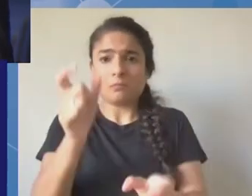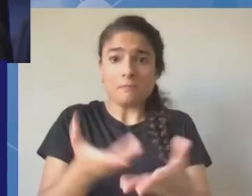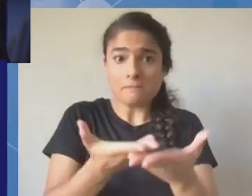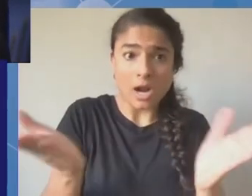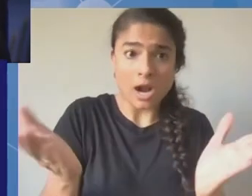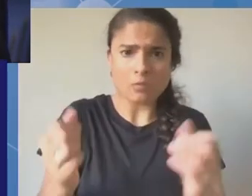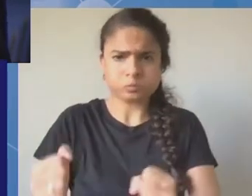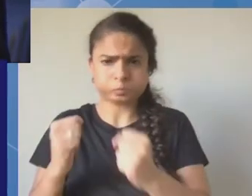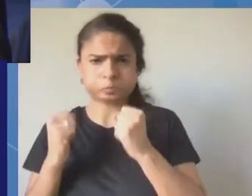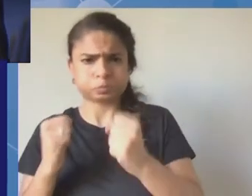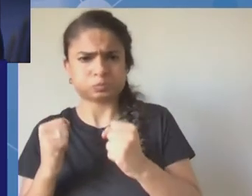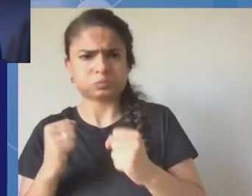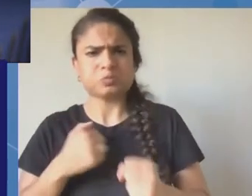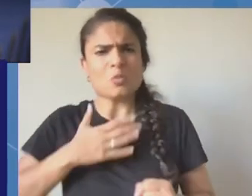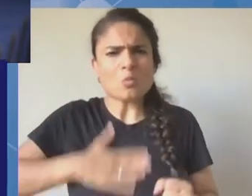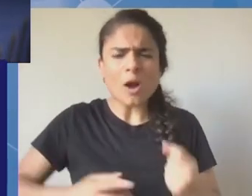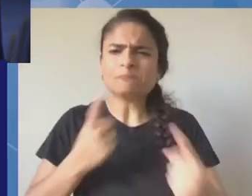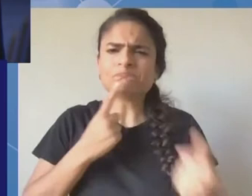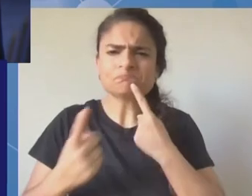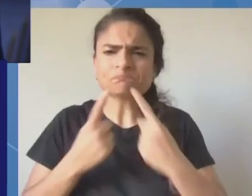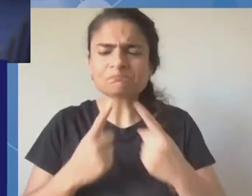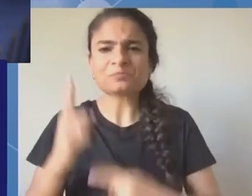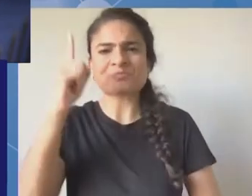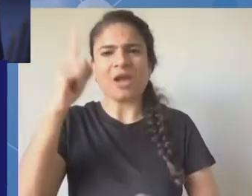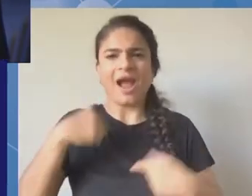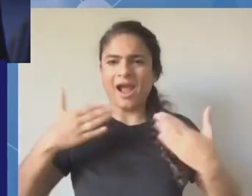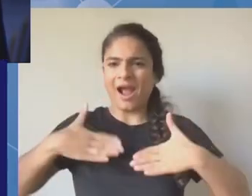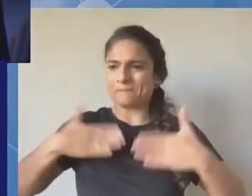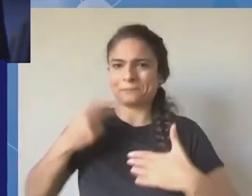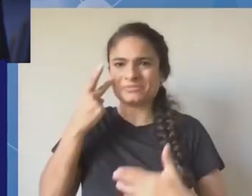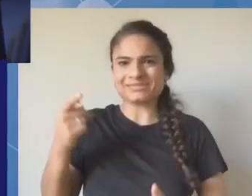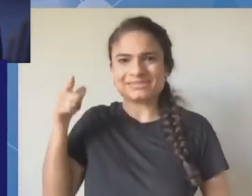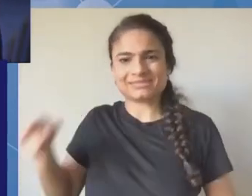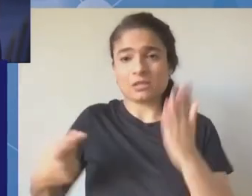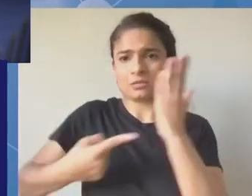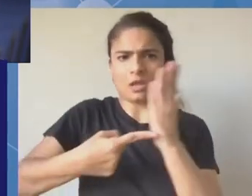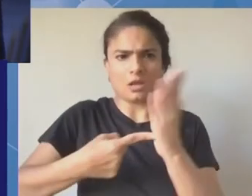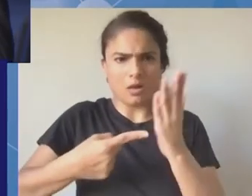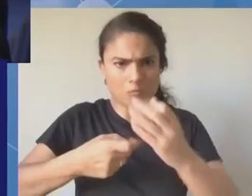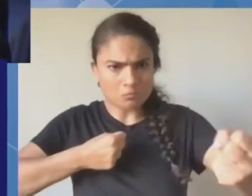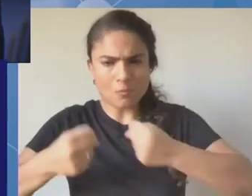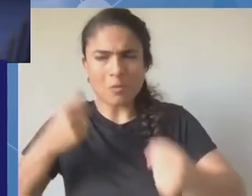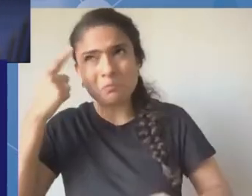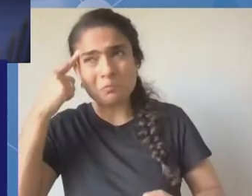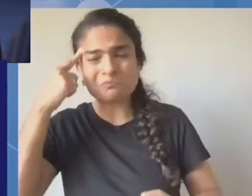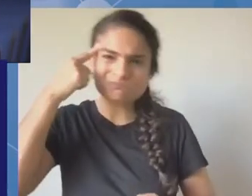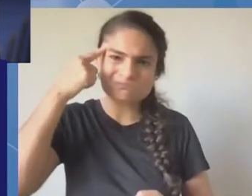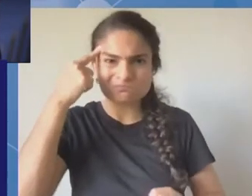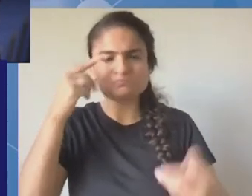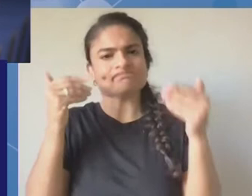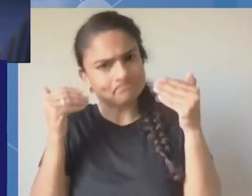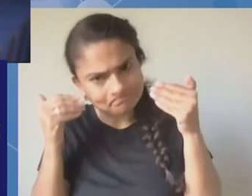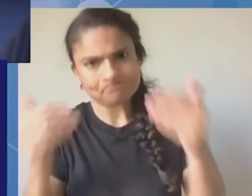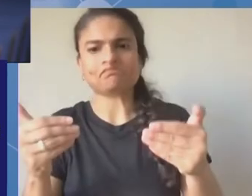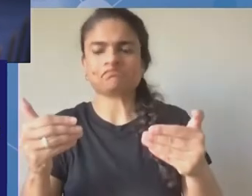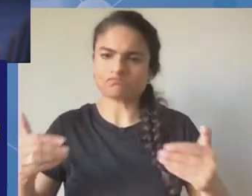表达自己的愿望和联系起来我们的一些 一些